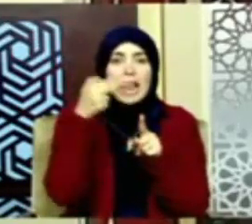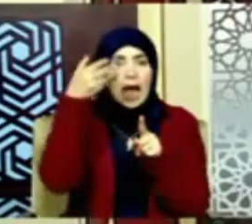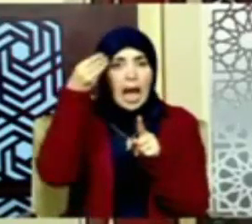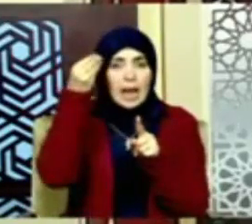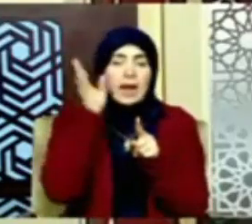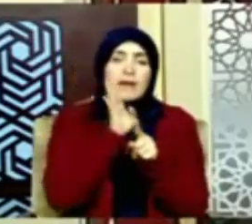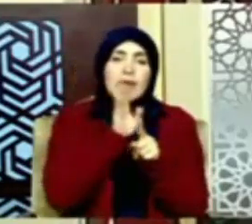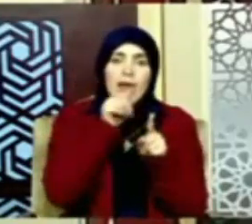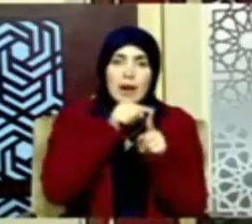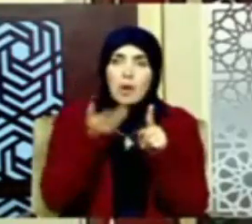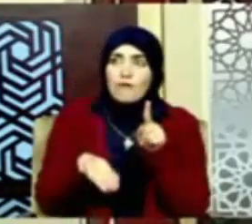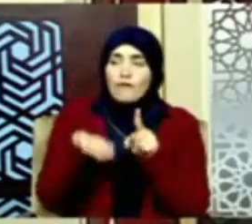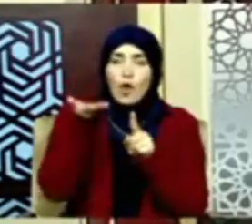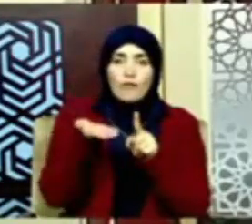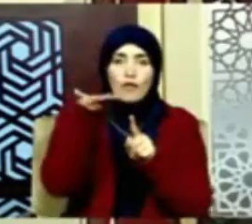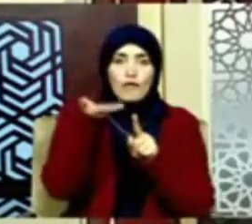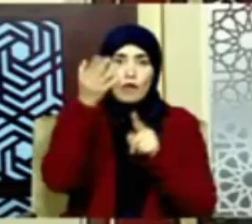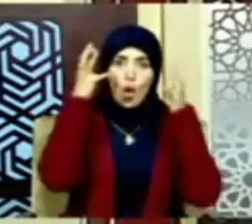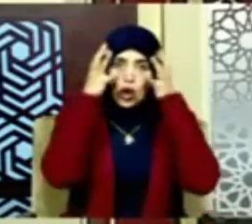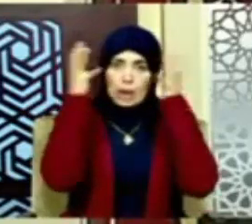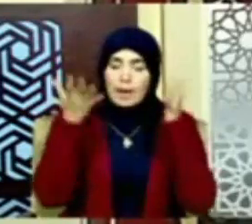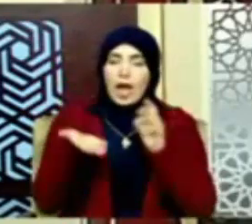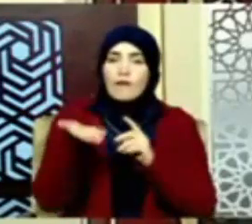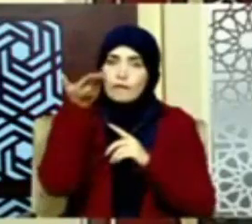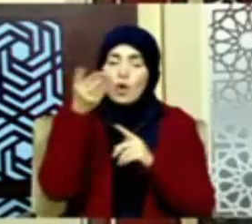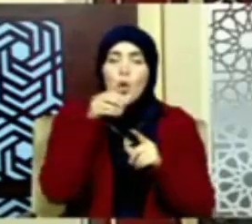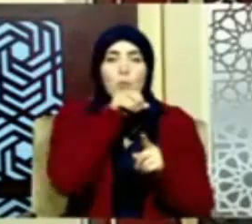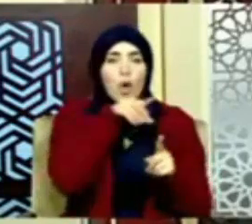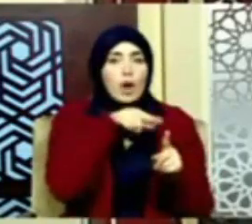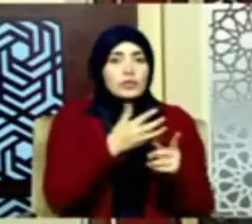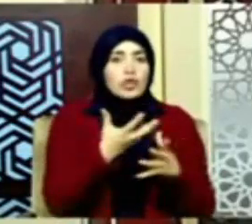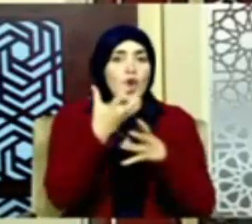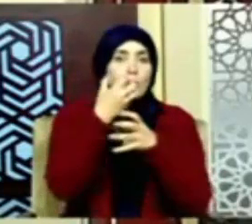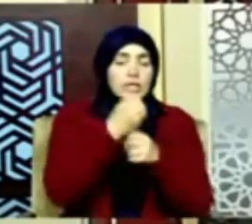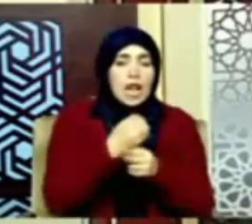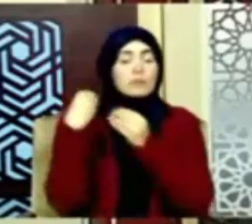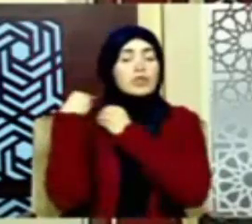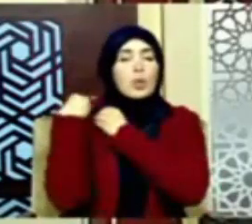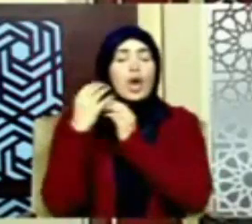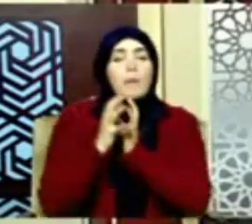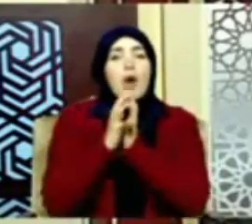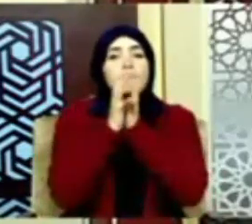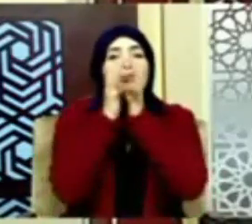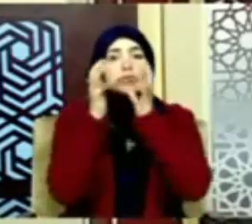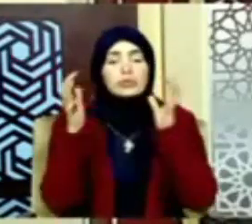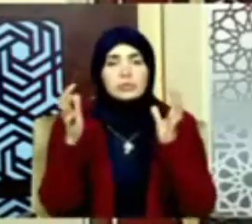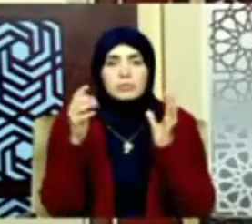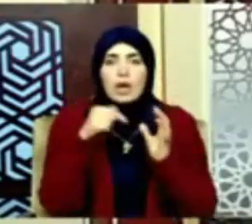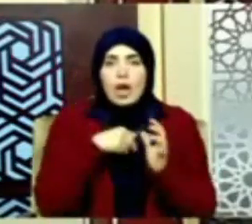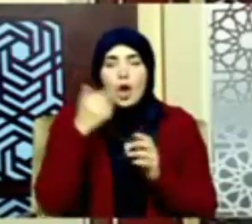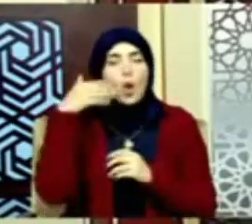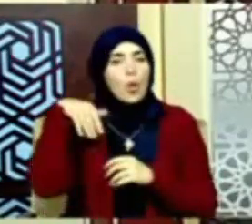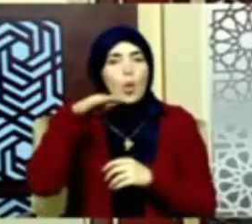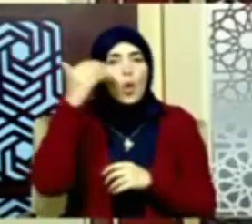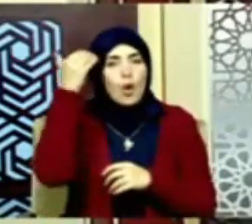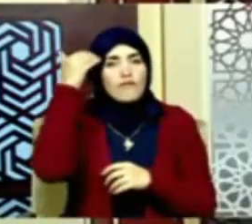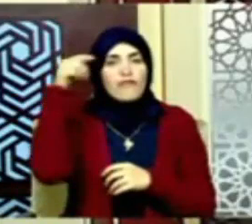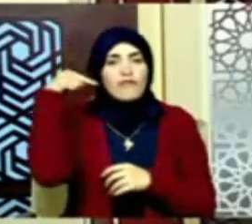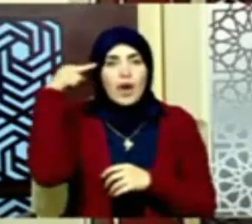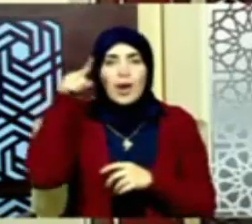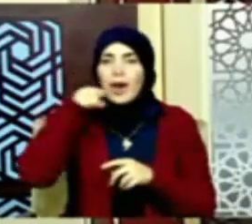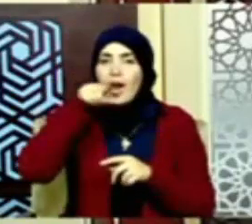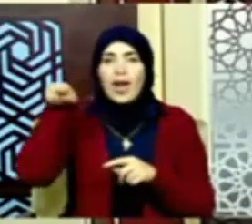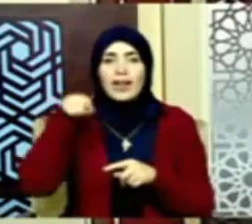عليه نبينا صلى الله عليه وسلم الثواب العظيم يقتصر على